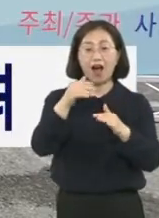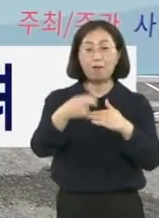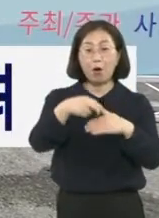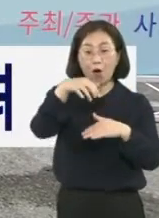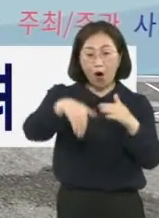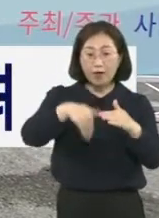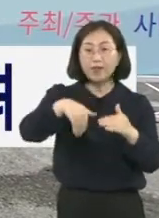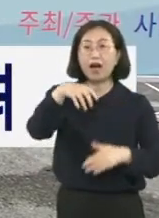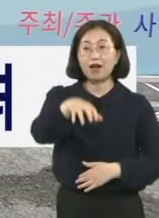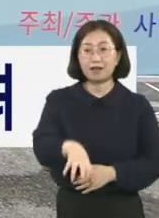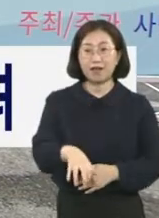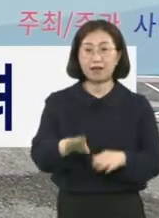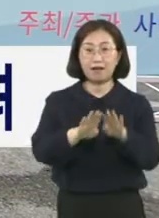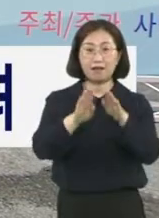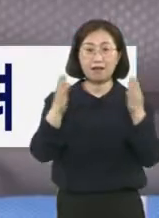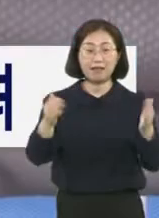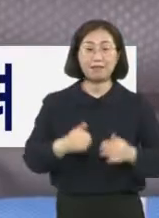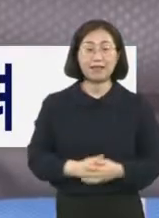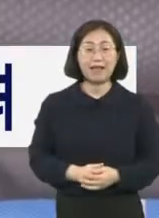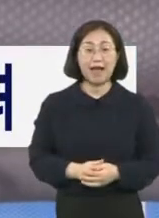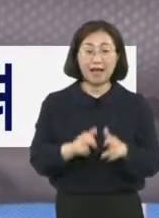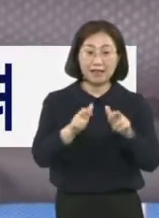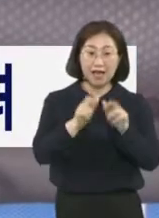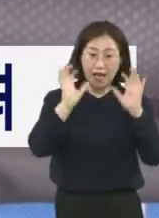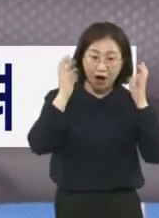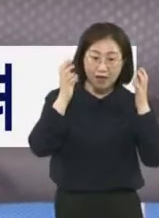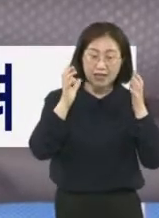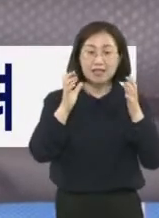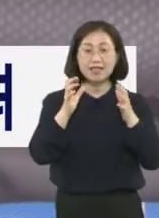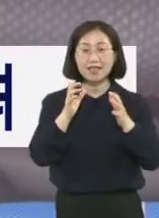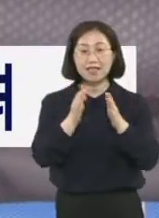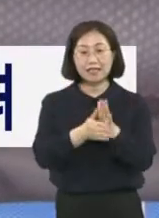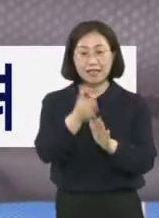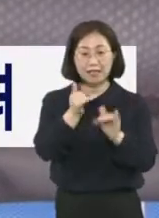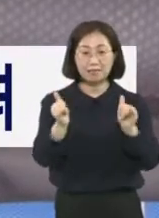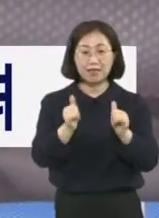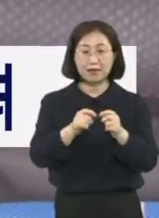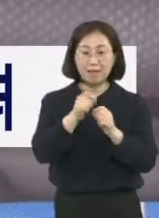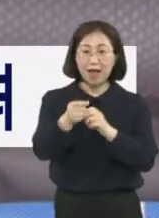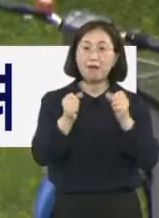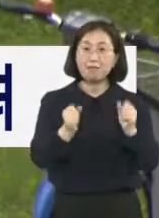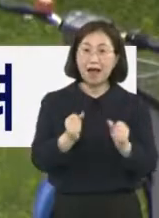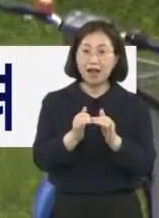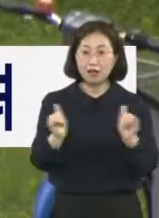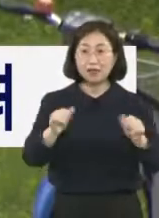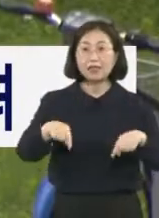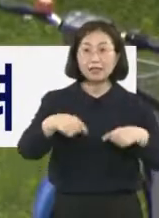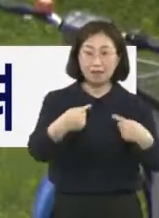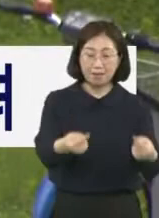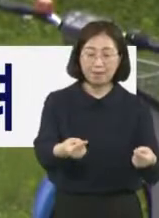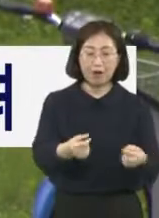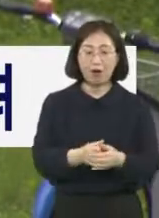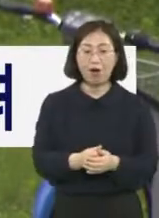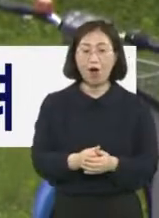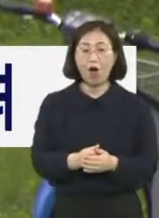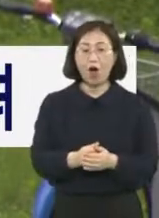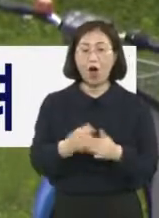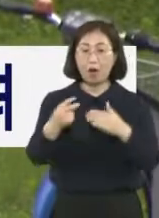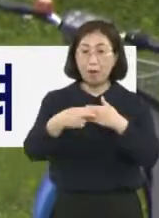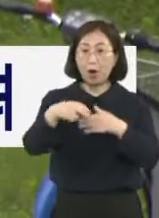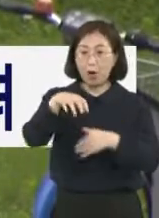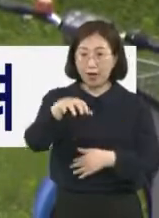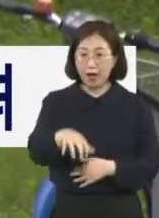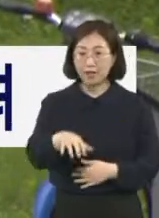현장에서 개최됐습니다. 오늘 행사는 장애어린이와 시민, 아마추어 마라토너 등이 참석한 가운데 행사장인